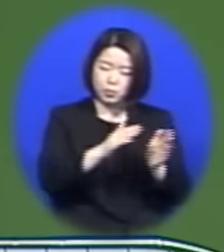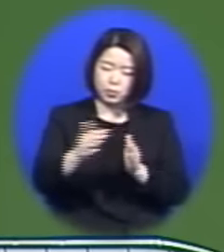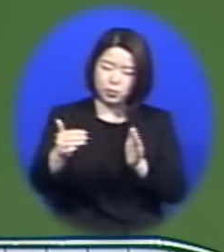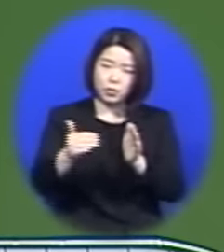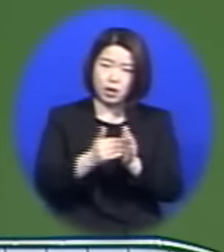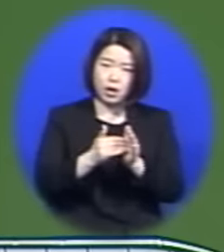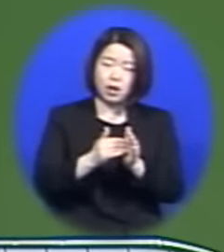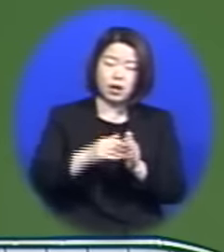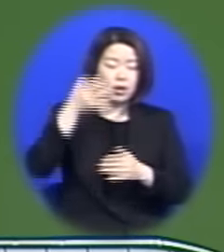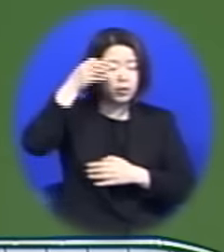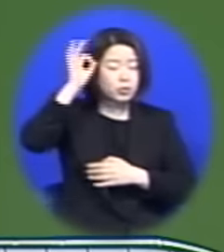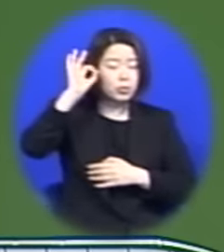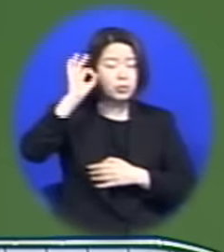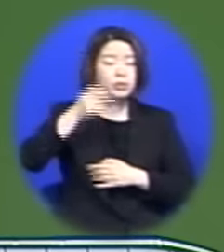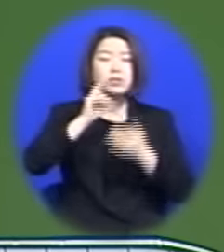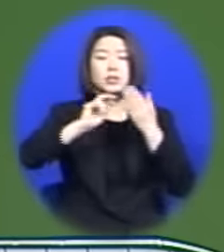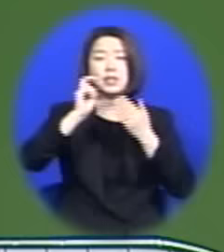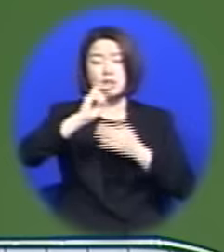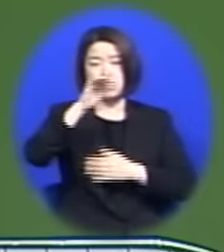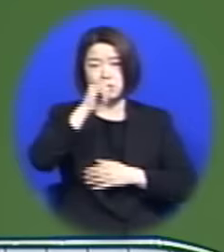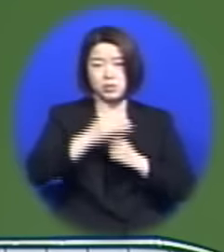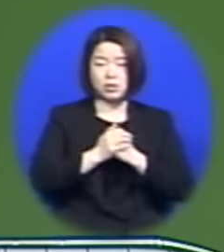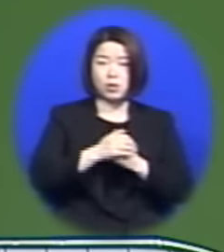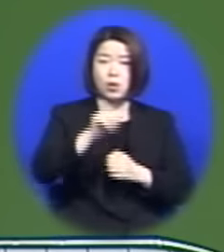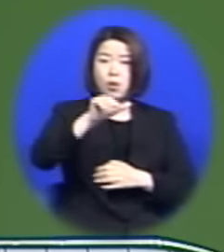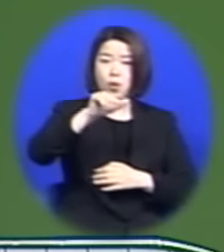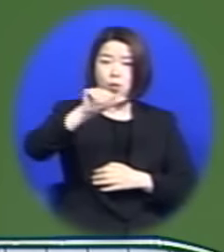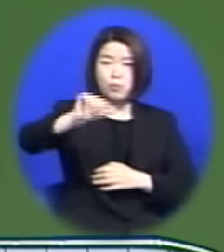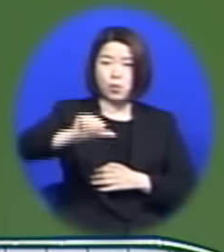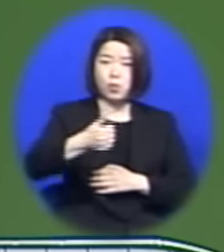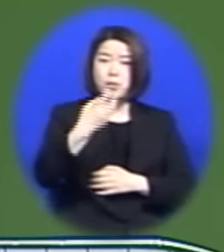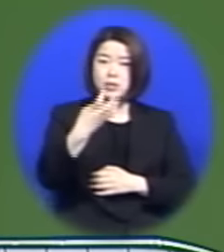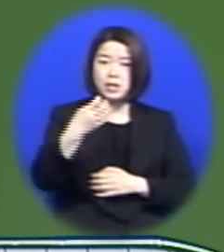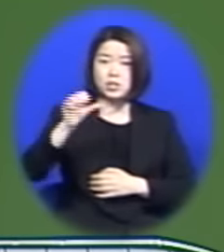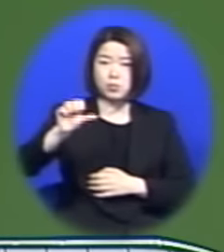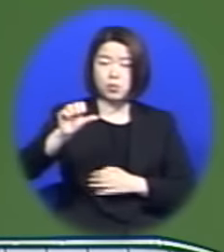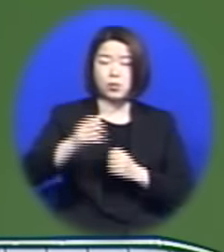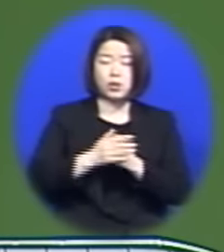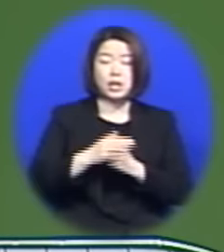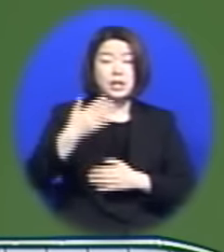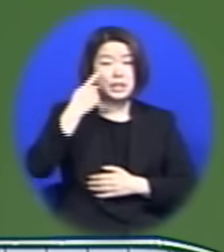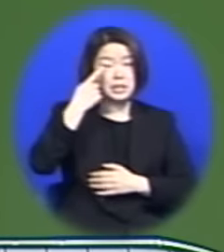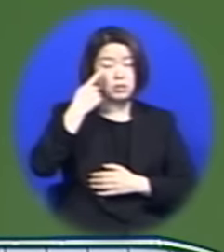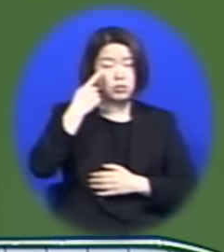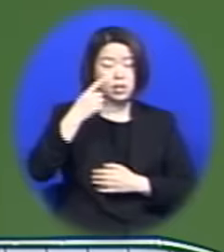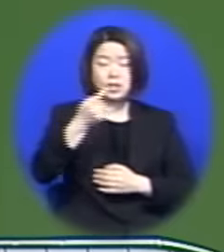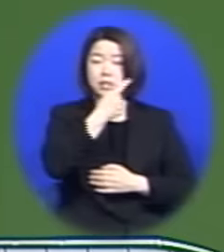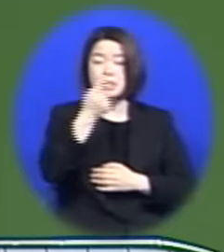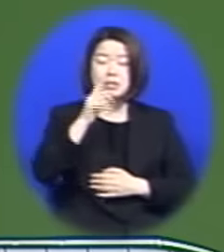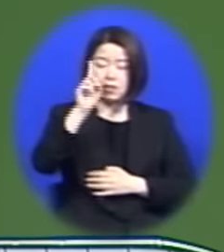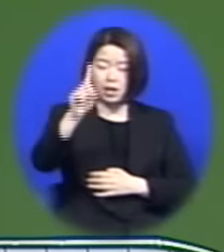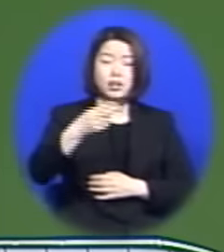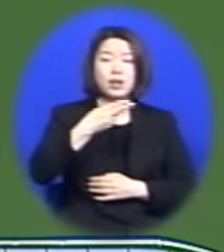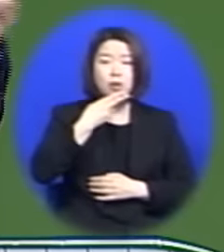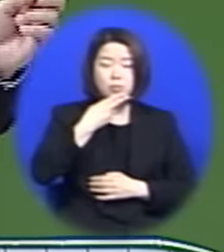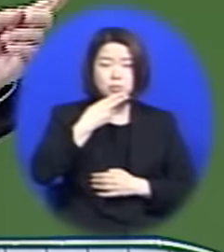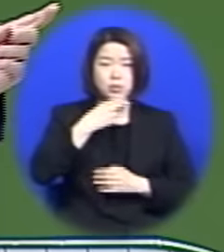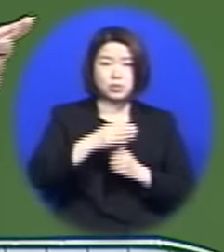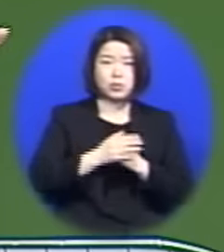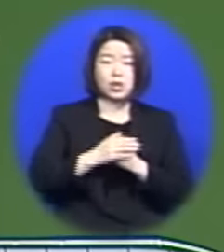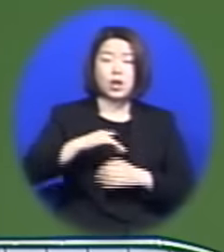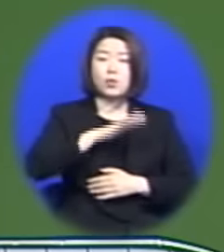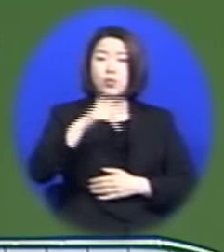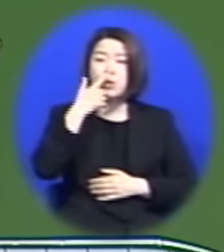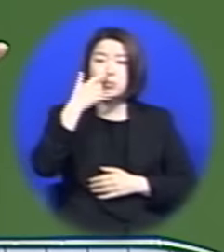떠오르는 찬송이 있었어요 545장이 눈에 아무 증거 아니 배어도 저희 부모님과